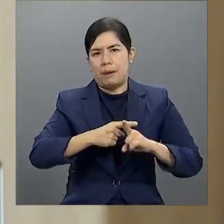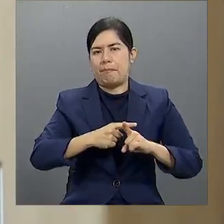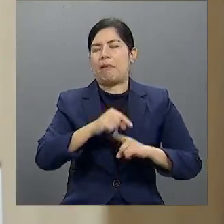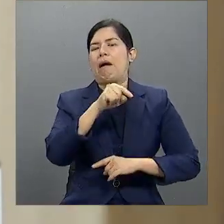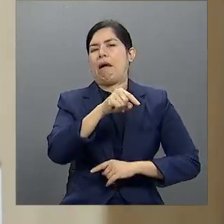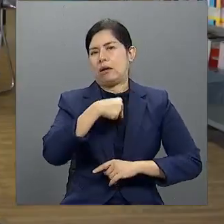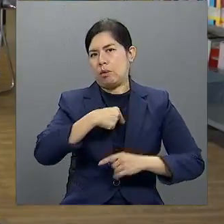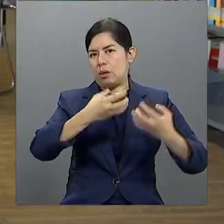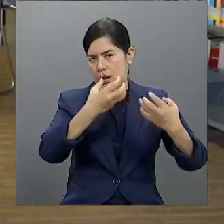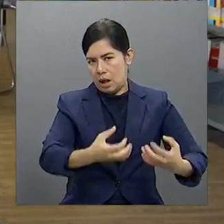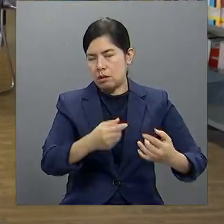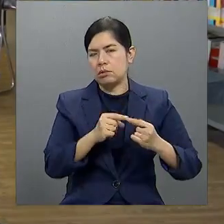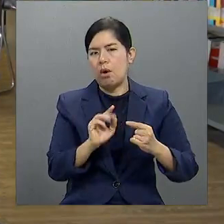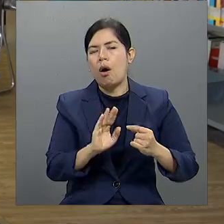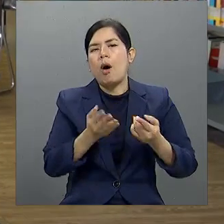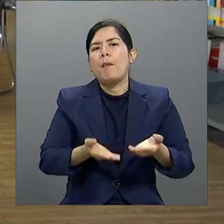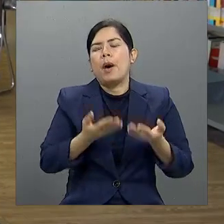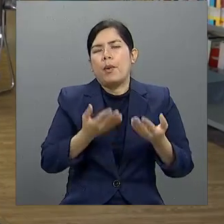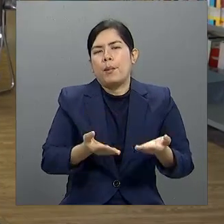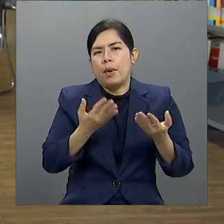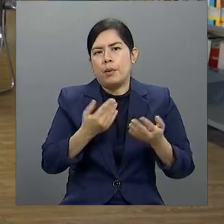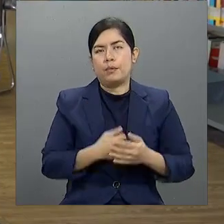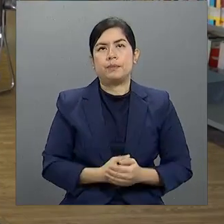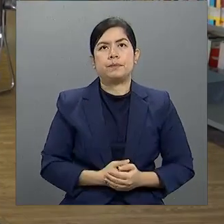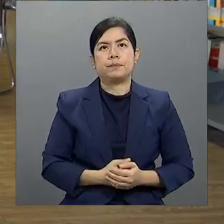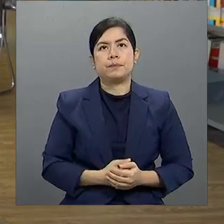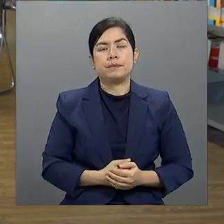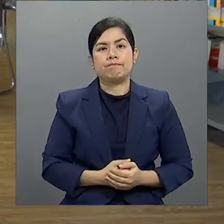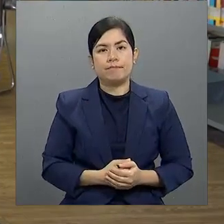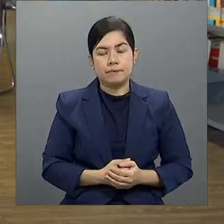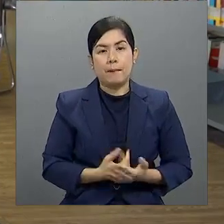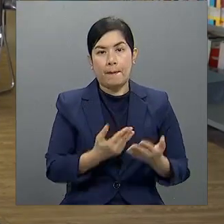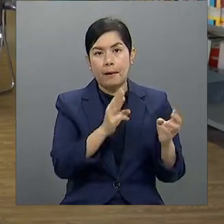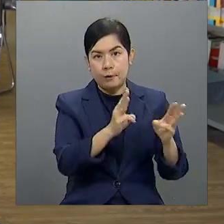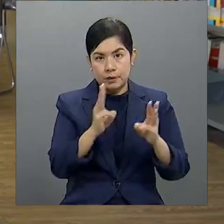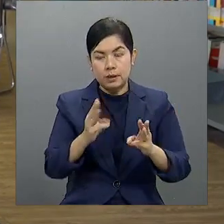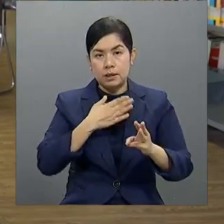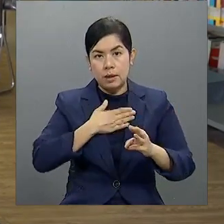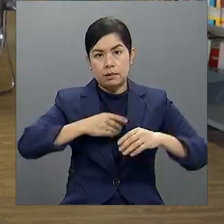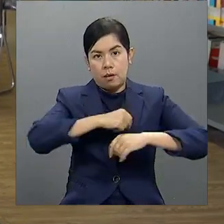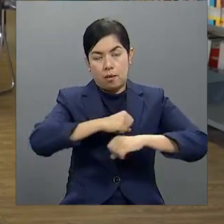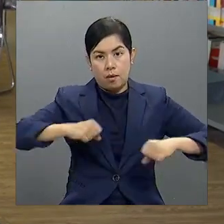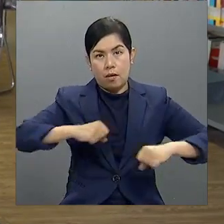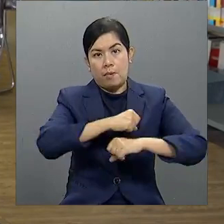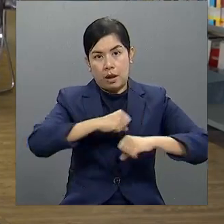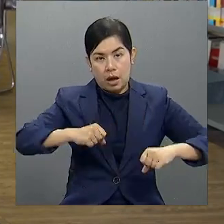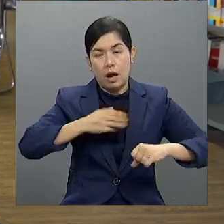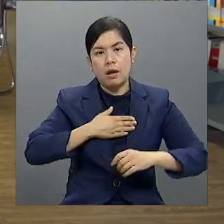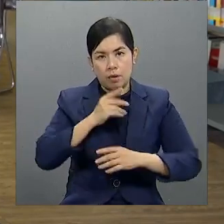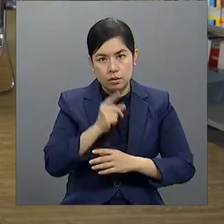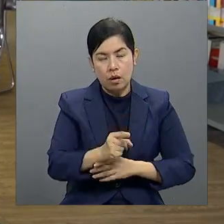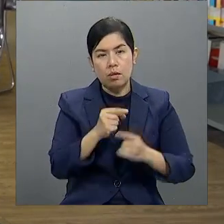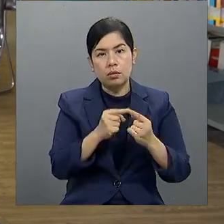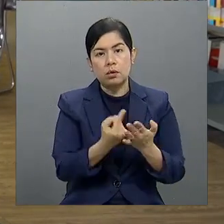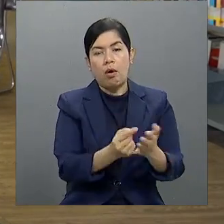ให้ลดความหนักของการยืดลงค่ะ อ๋อนั่นหมายความว่าการที่เราจะเล่นกีฬานั้นเนี่ยมันจำเป็นต้องยืดก่อนและหลังออกกำลังก